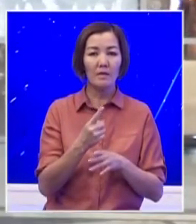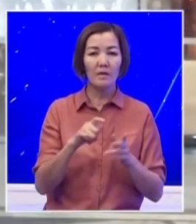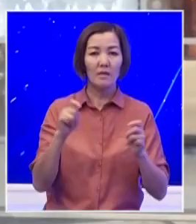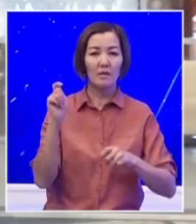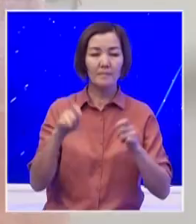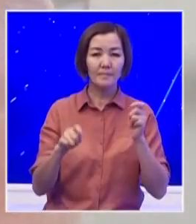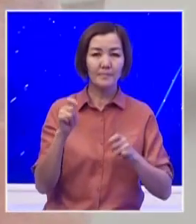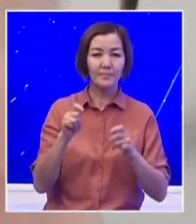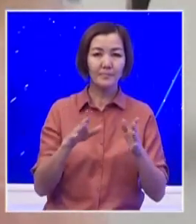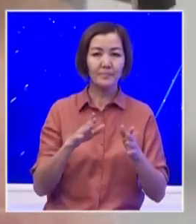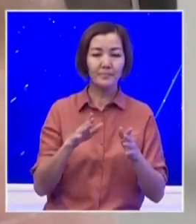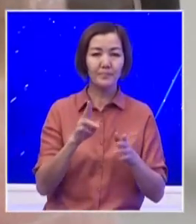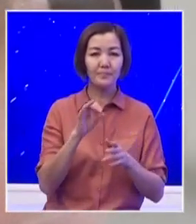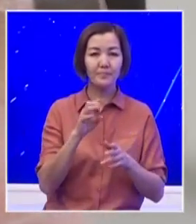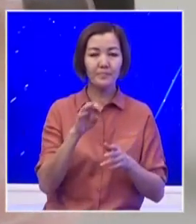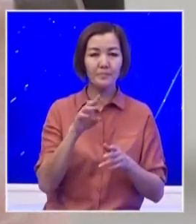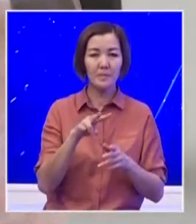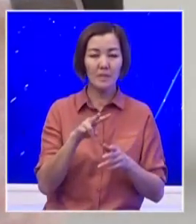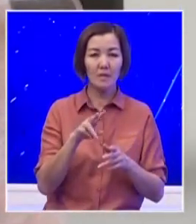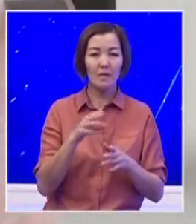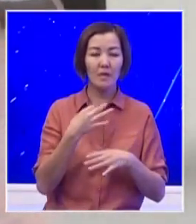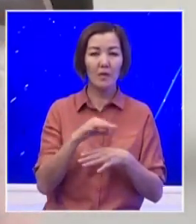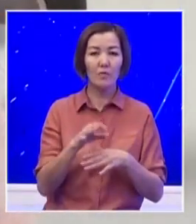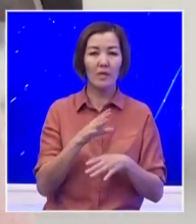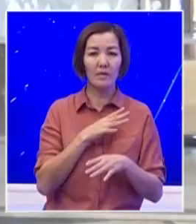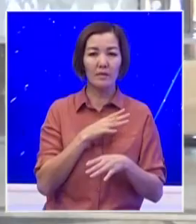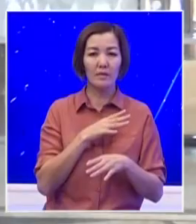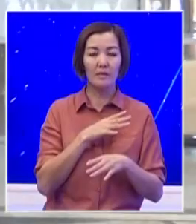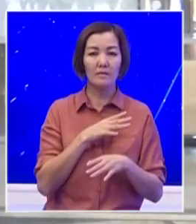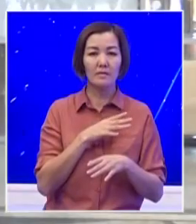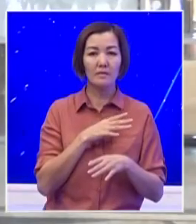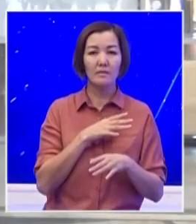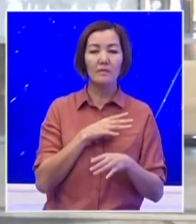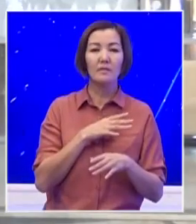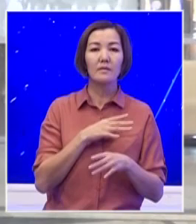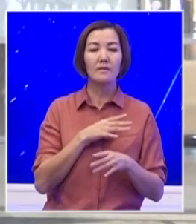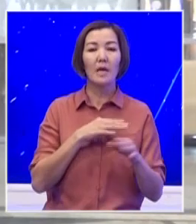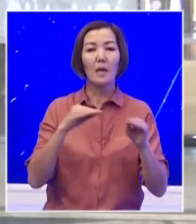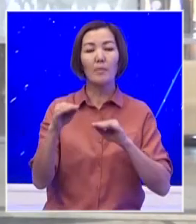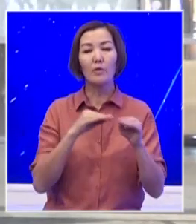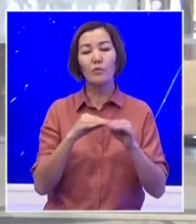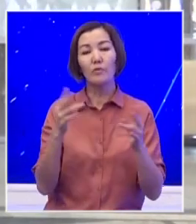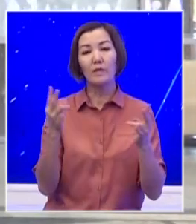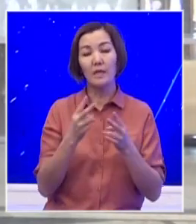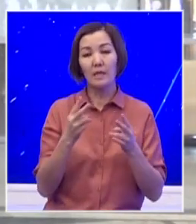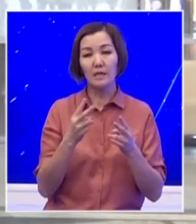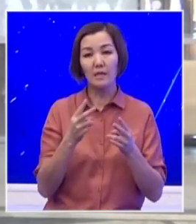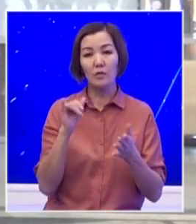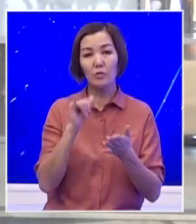дождевальное орошение дейді, Қаратал ауданында. Соған дождевальное оборудование барабанного типа